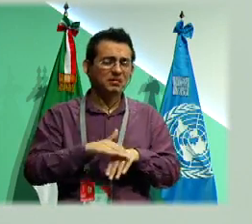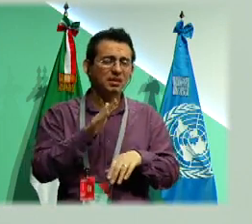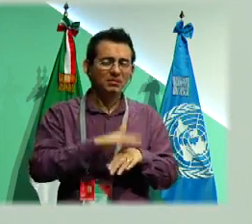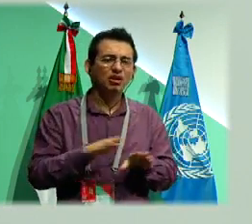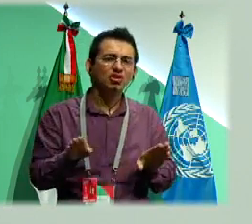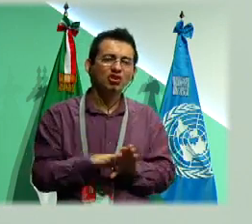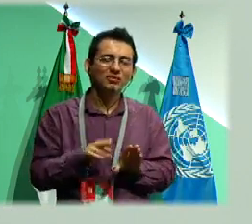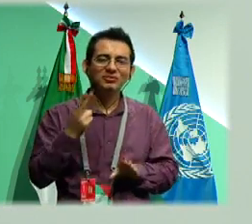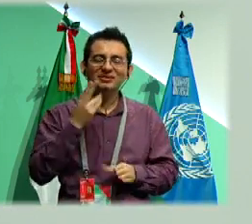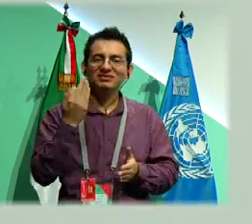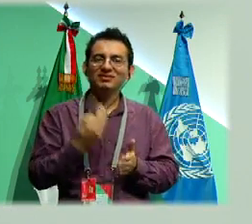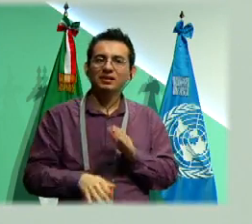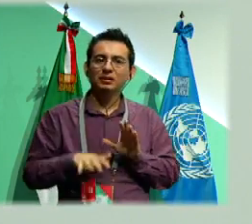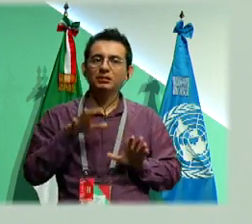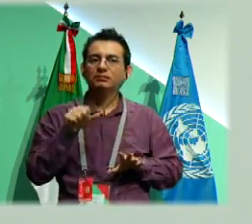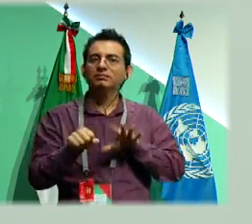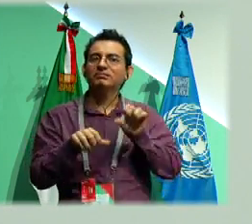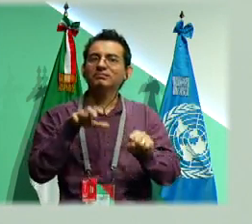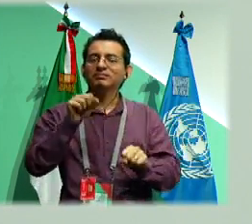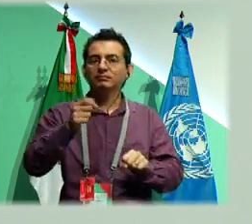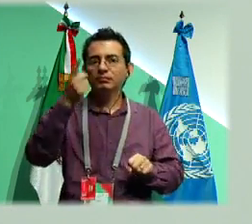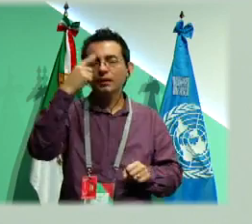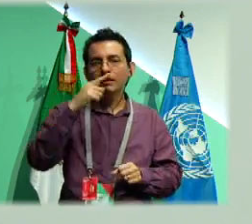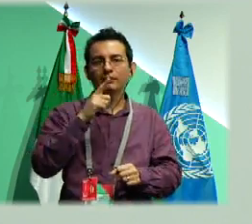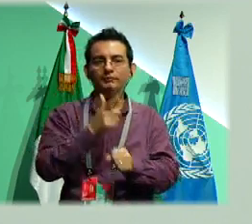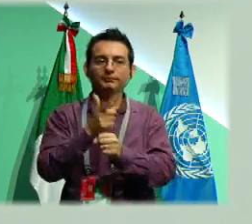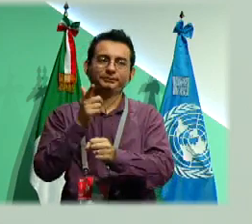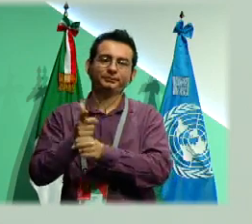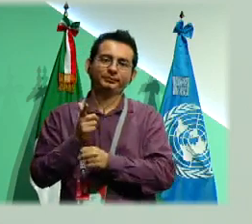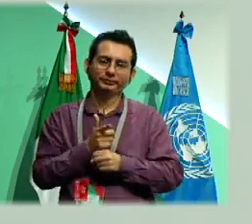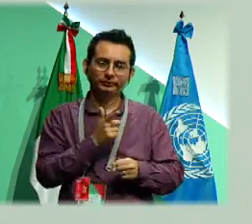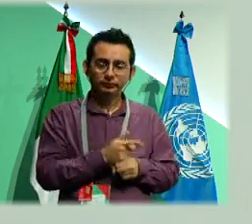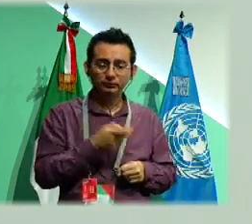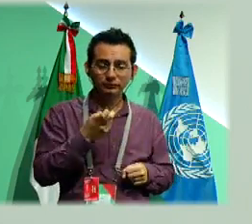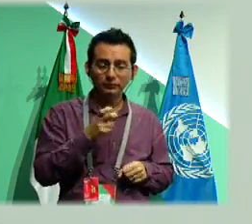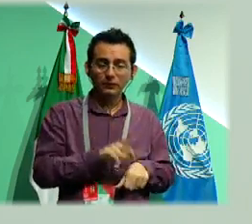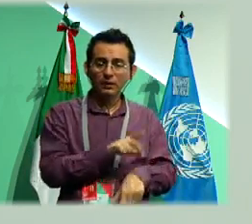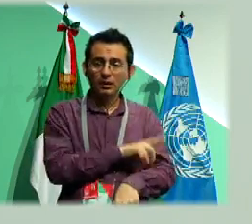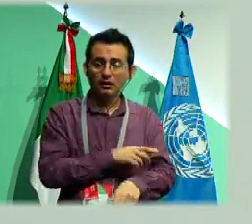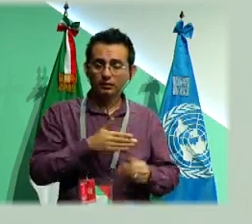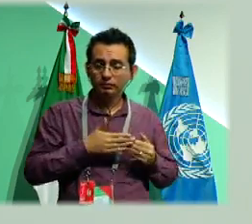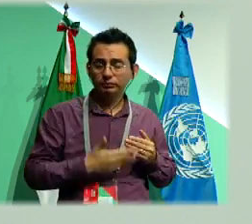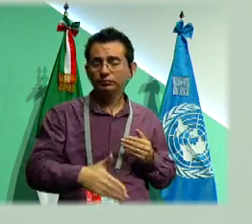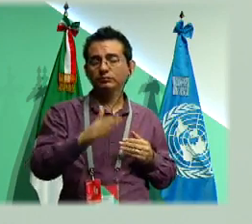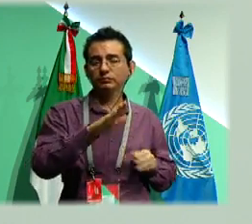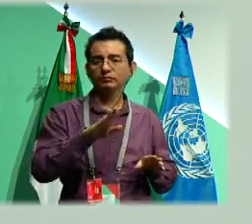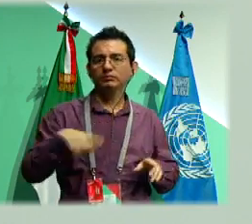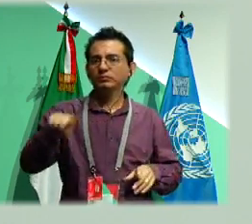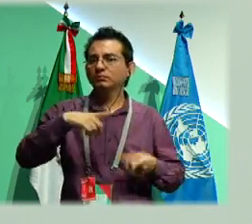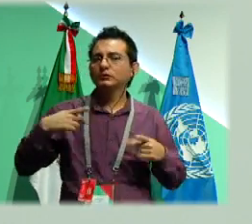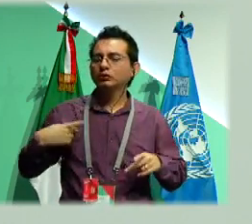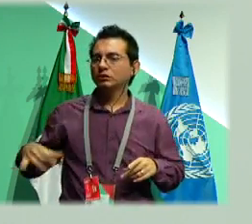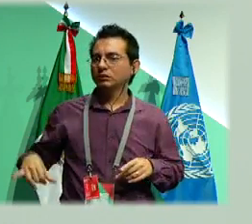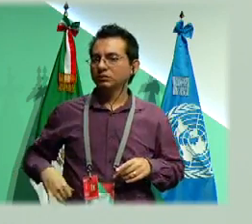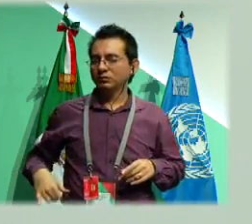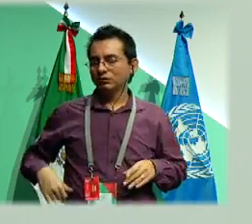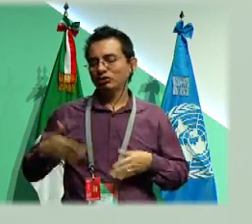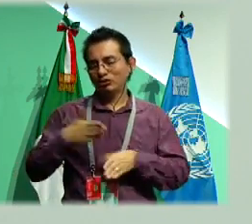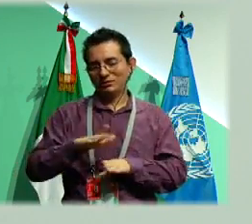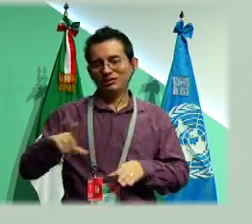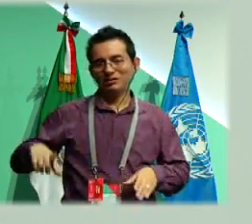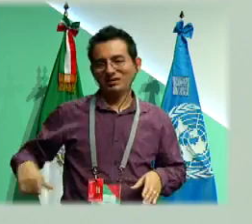commerciales sur lesquelles il faut informer l'ensemble des acteurs. Nous avons besoin de